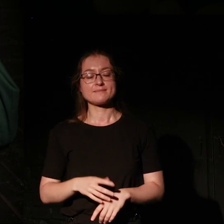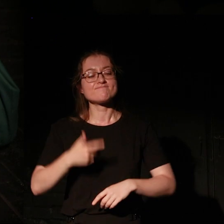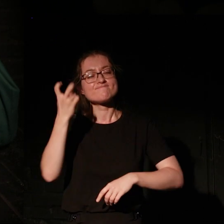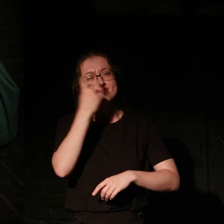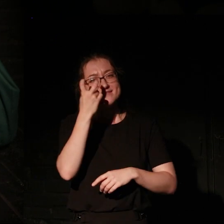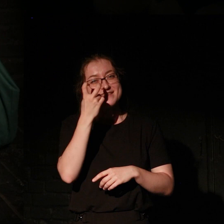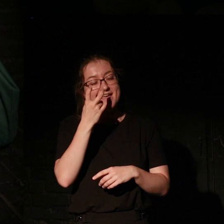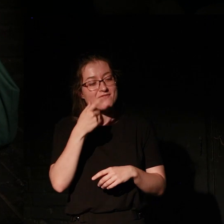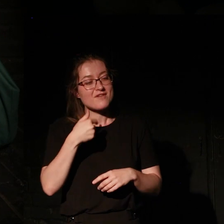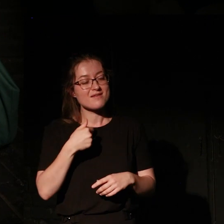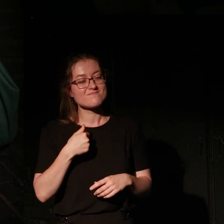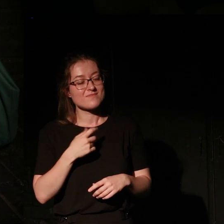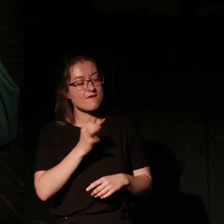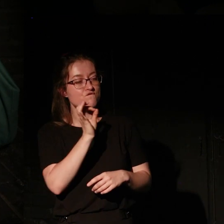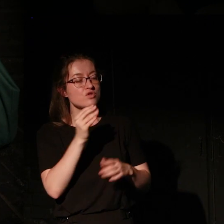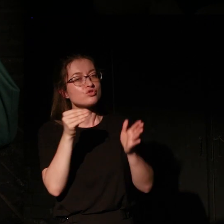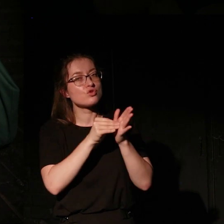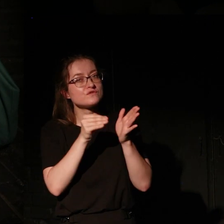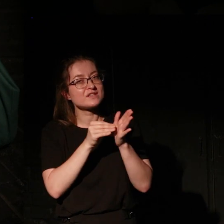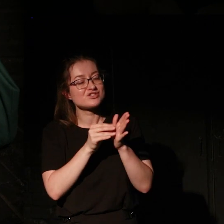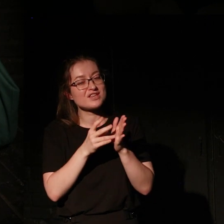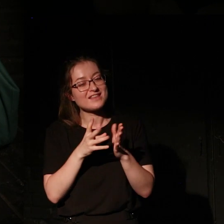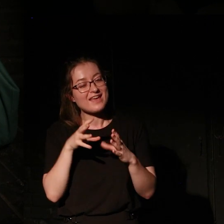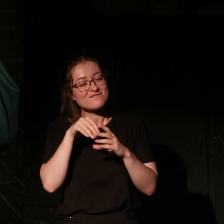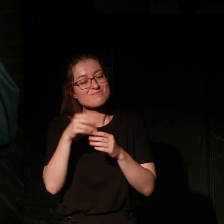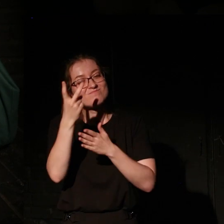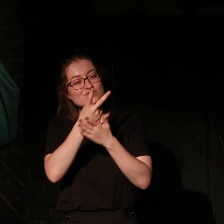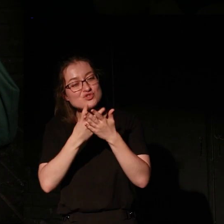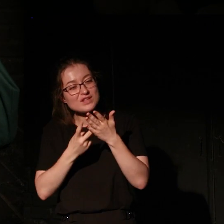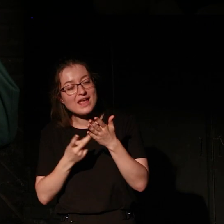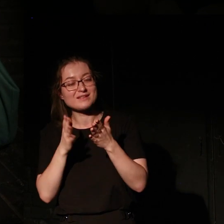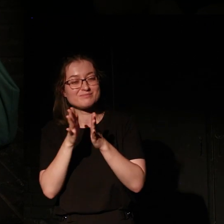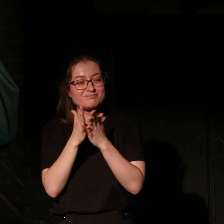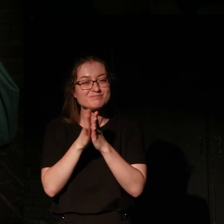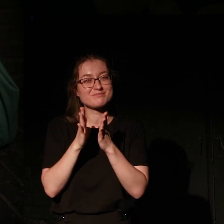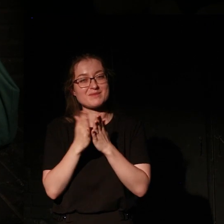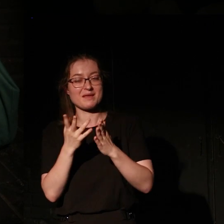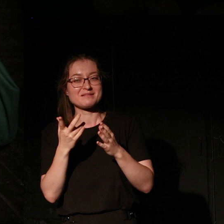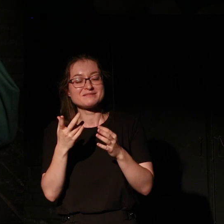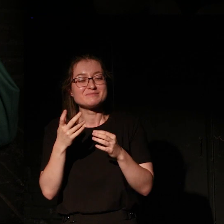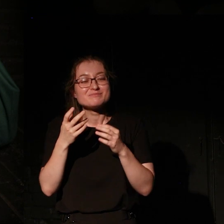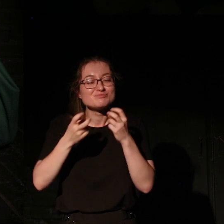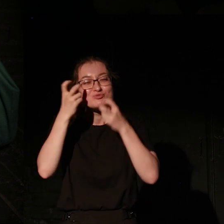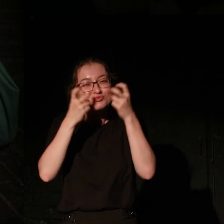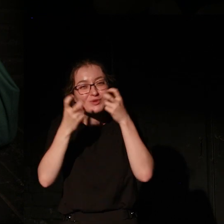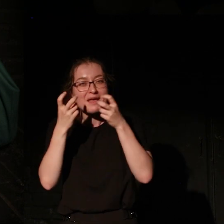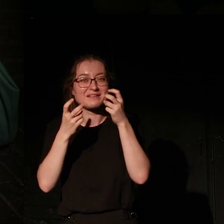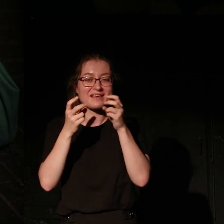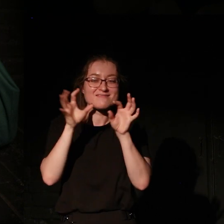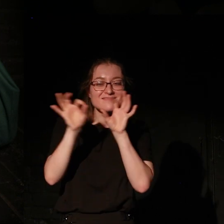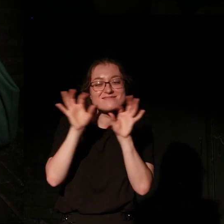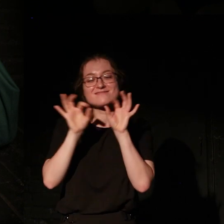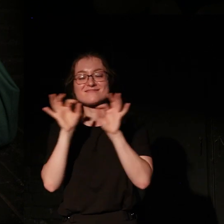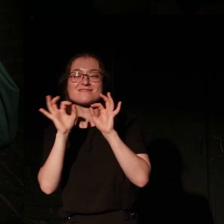lekturą Pisma Świętego i z rozgarnianiem słomy i siana w poszukiwaniu drobnych kamieni.